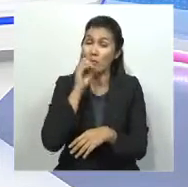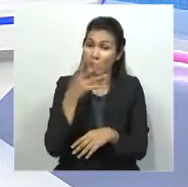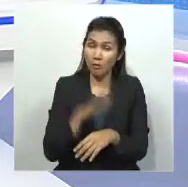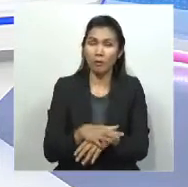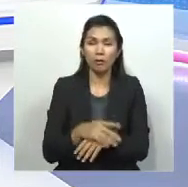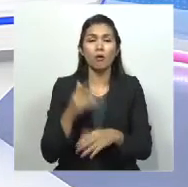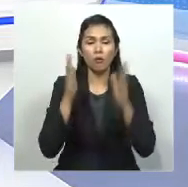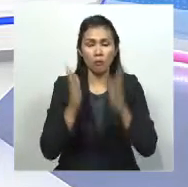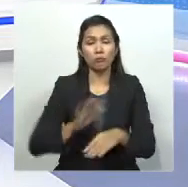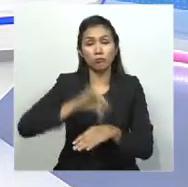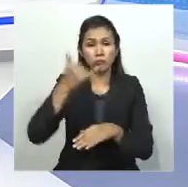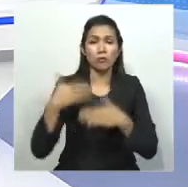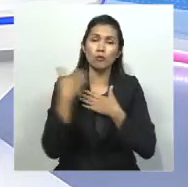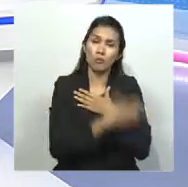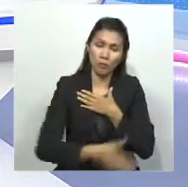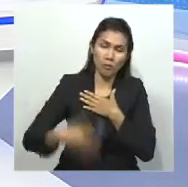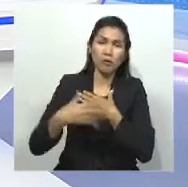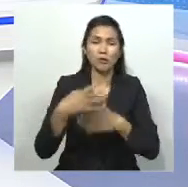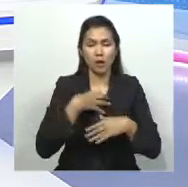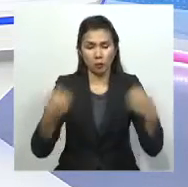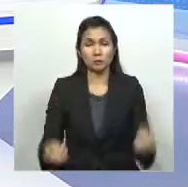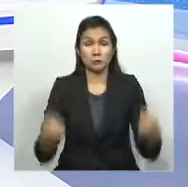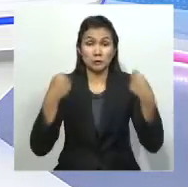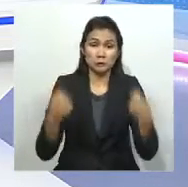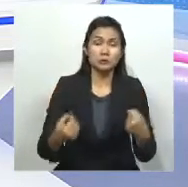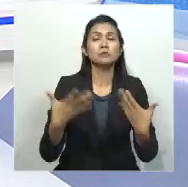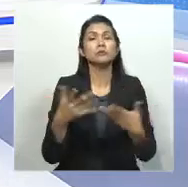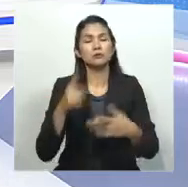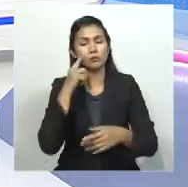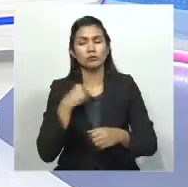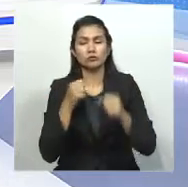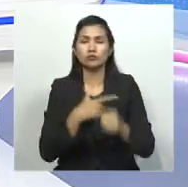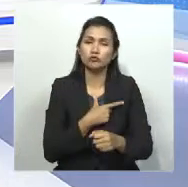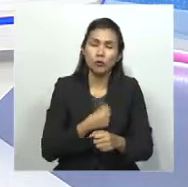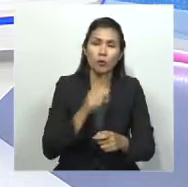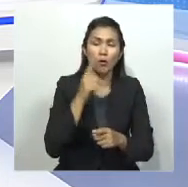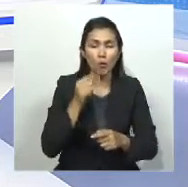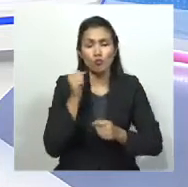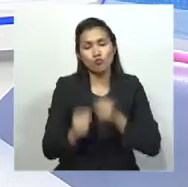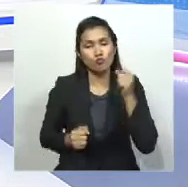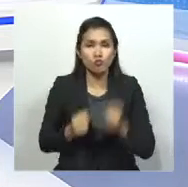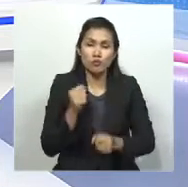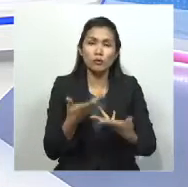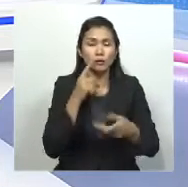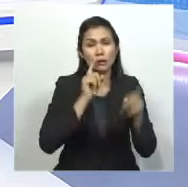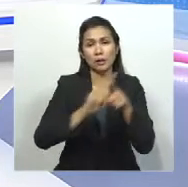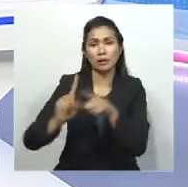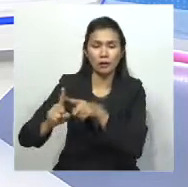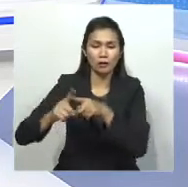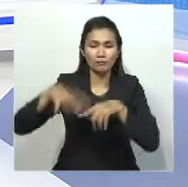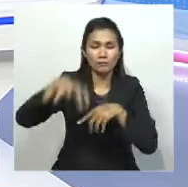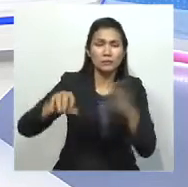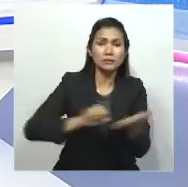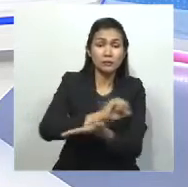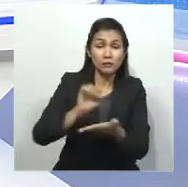หลายคนเป็นคนรักสุขภาพอยากจะออกกำลังกายในช่วงนี้บางคนชอบในการวิ่งในที่โล่งแจ้งชอบไปออกกำลังกายในพื้นที่สาธาร